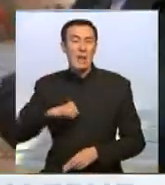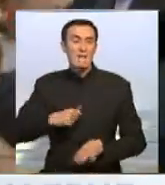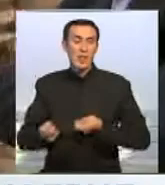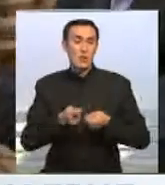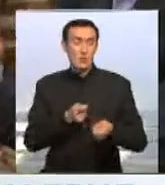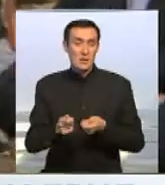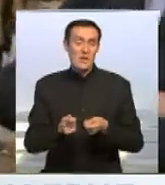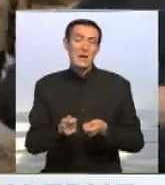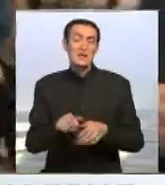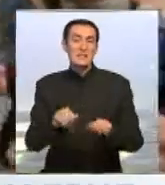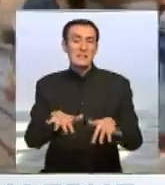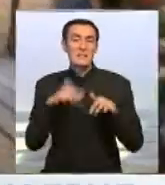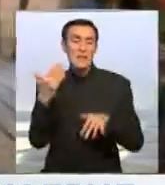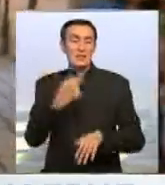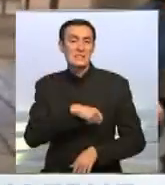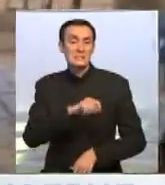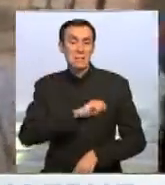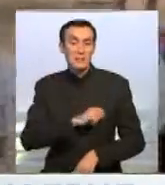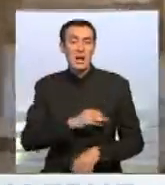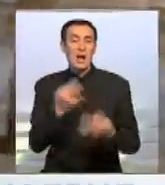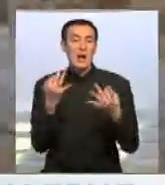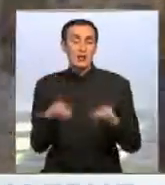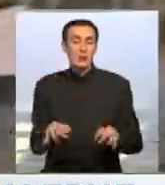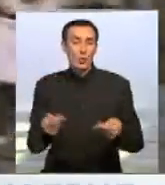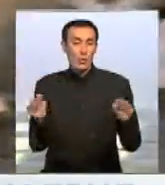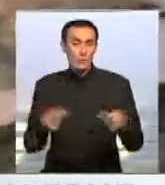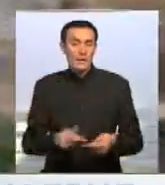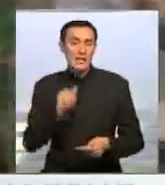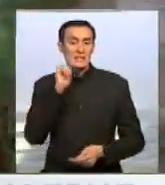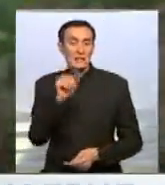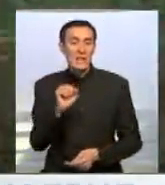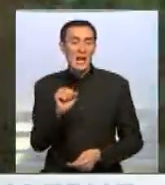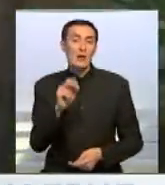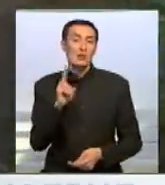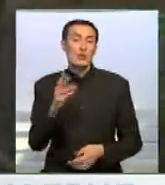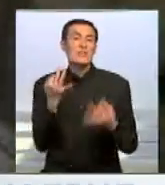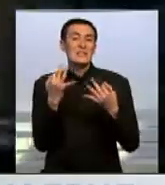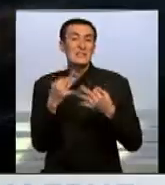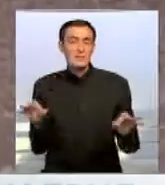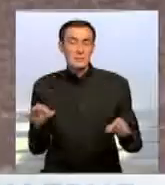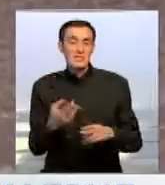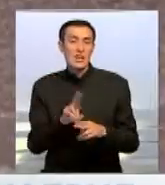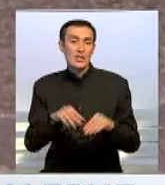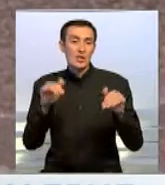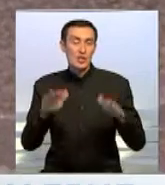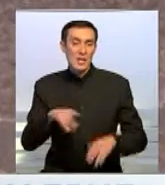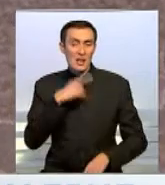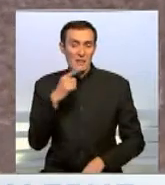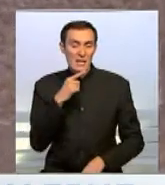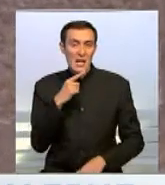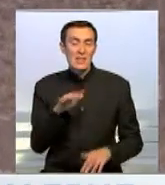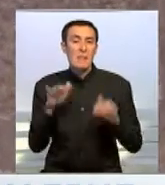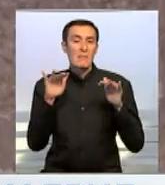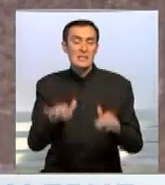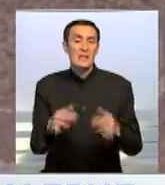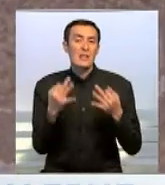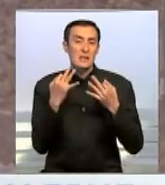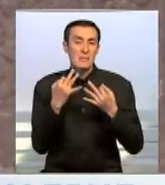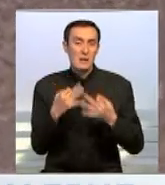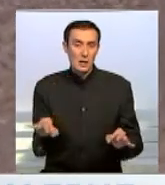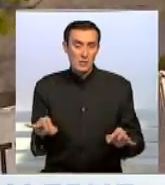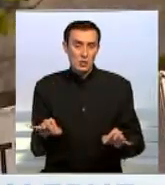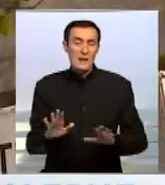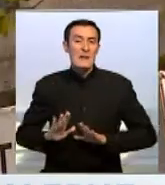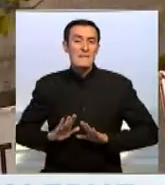автономии. Сенат Испании планирует одобрить этот вопрос уже завтра. Сторонники независимости назвали решение властей нападением на